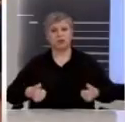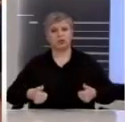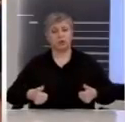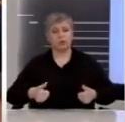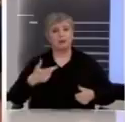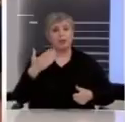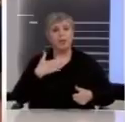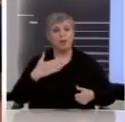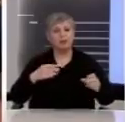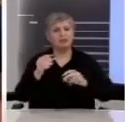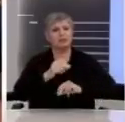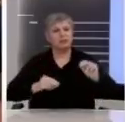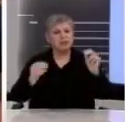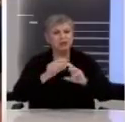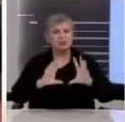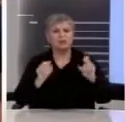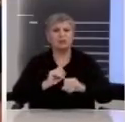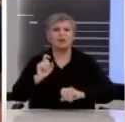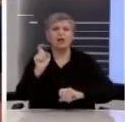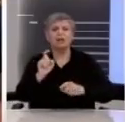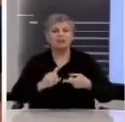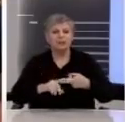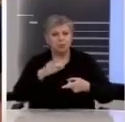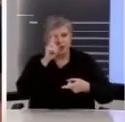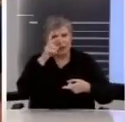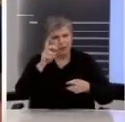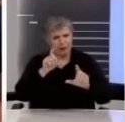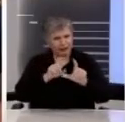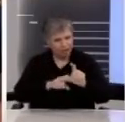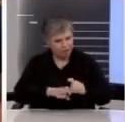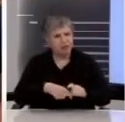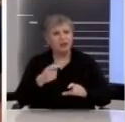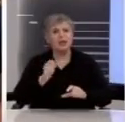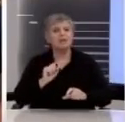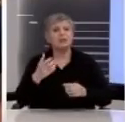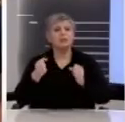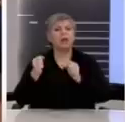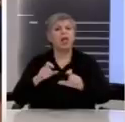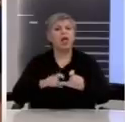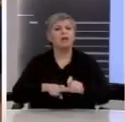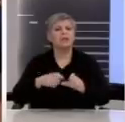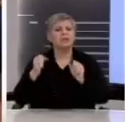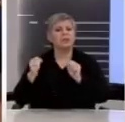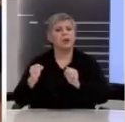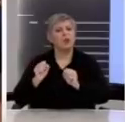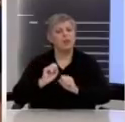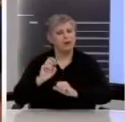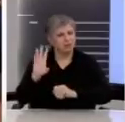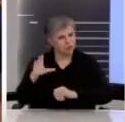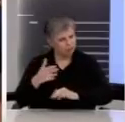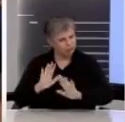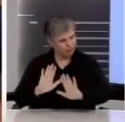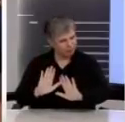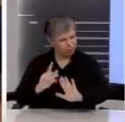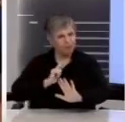εδώ και για τη Siemens και για τις offshore, μη βιάζεστε, θα συζητήσουμε. Και για τη Siemens που